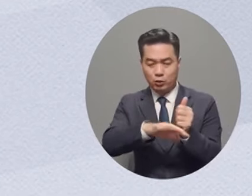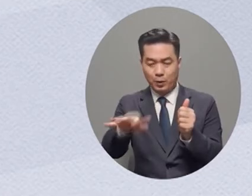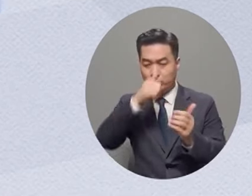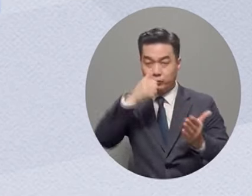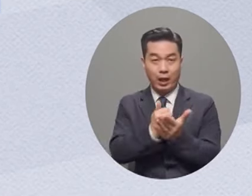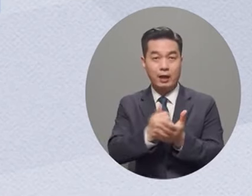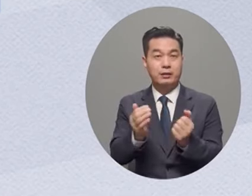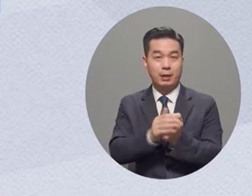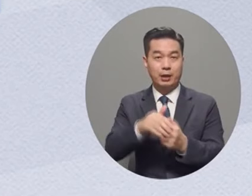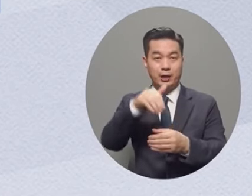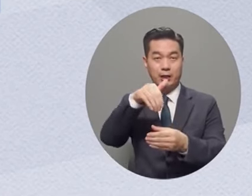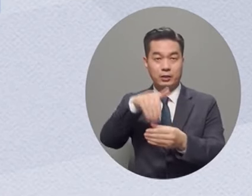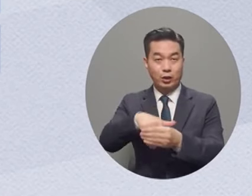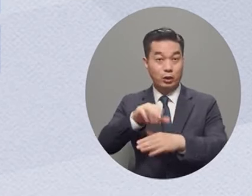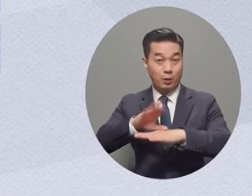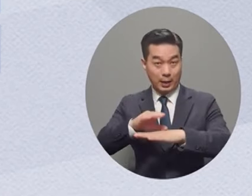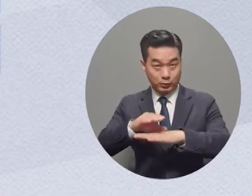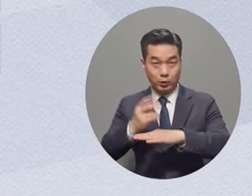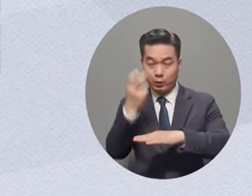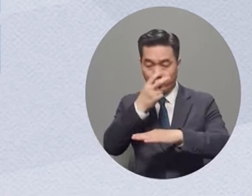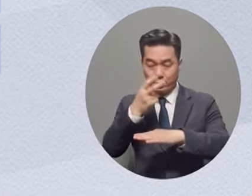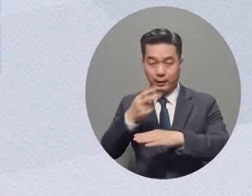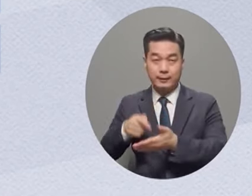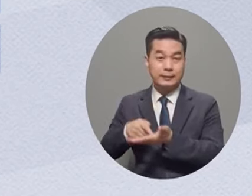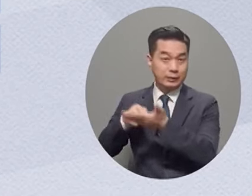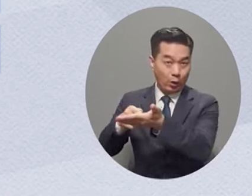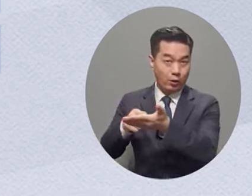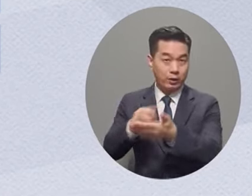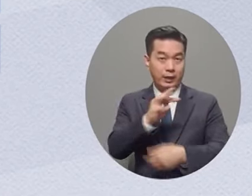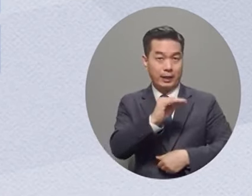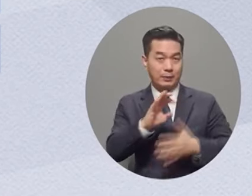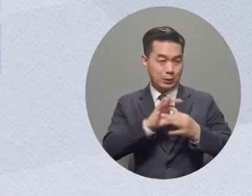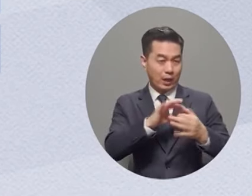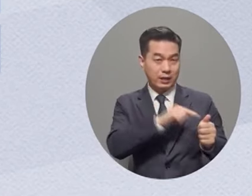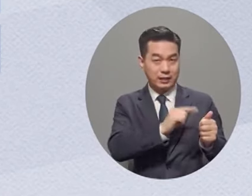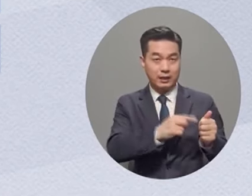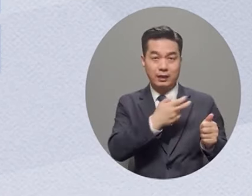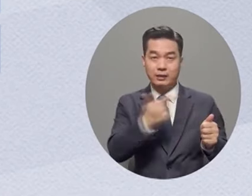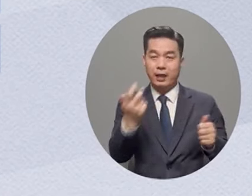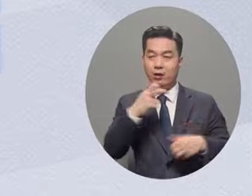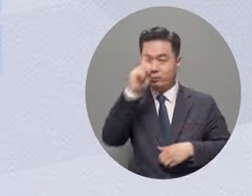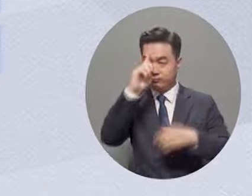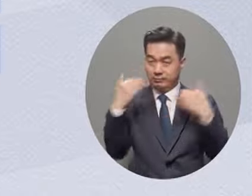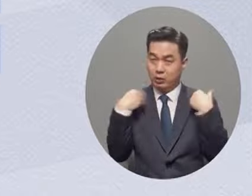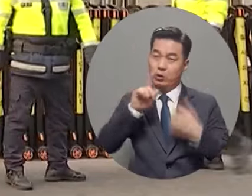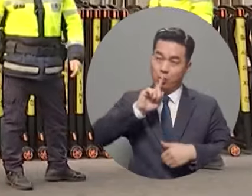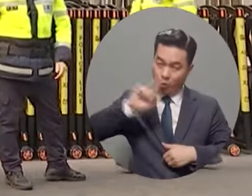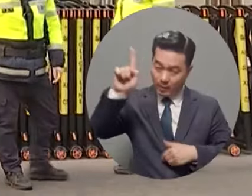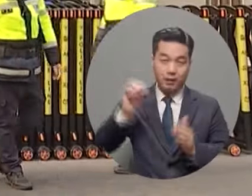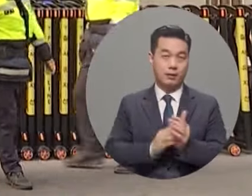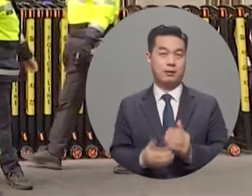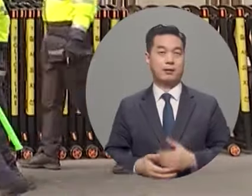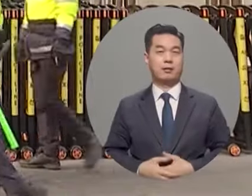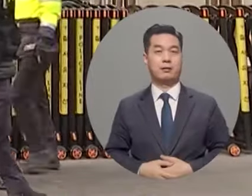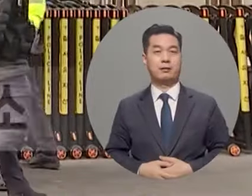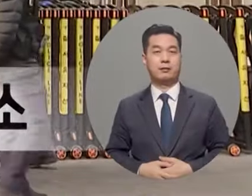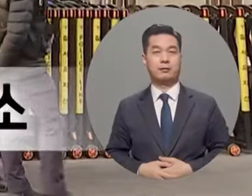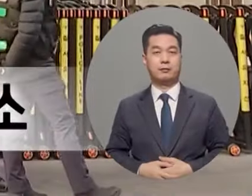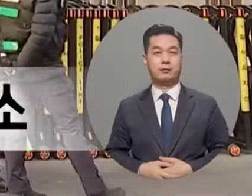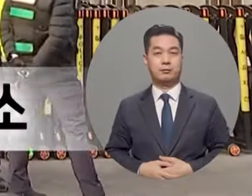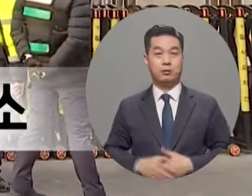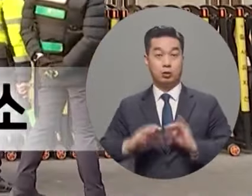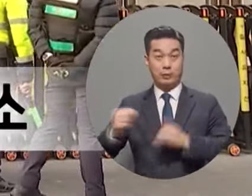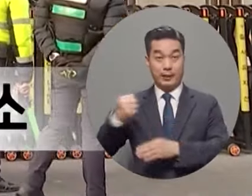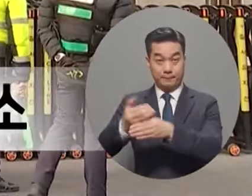선거방송 심의위원회에 심의를 신청하고 MBC 관계자를 대검 청에 고발했습니다 국민은 지난